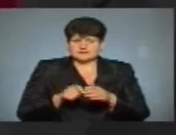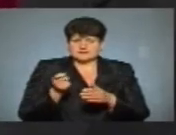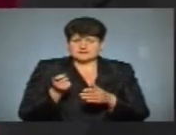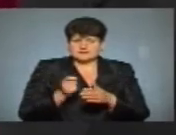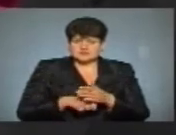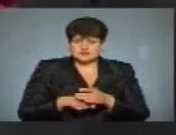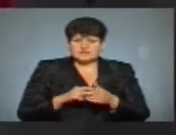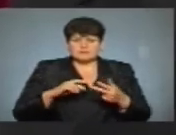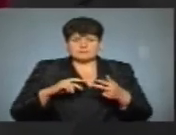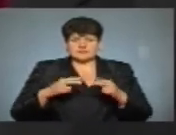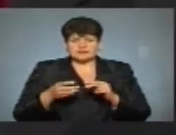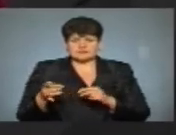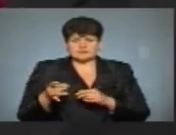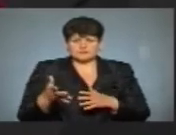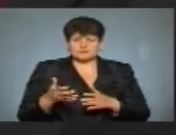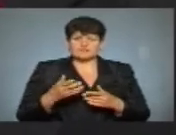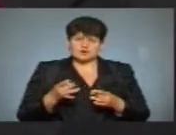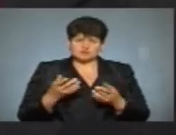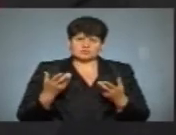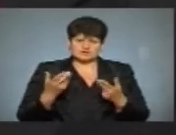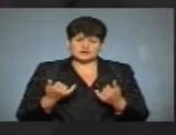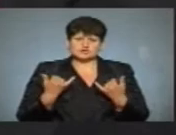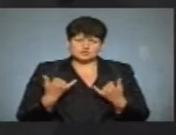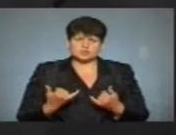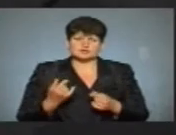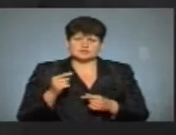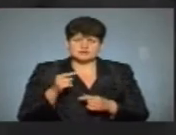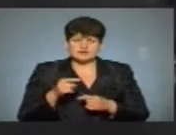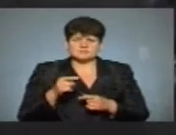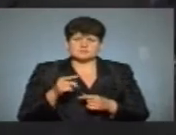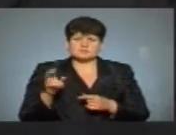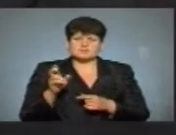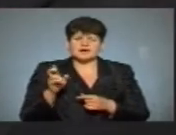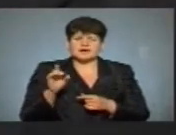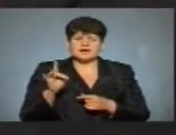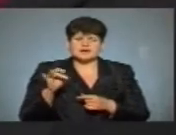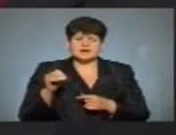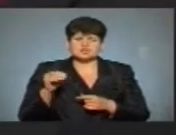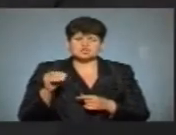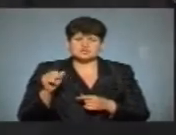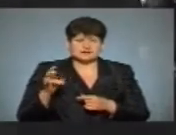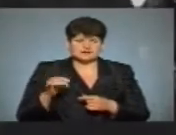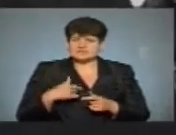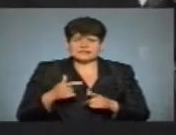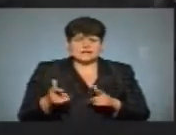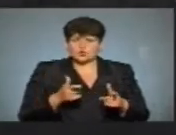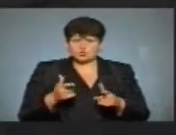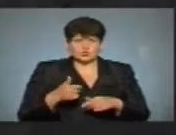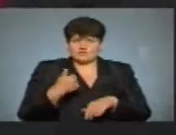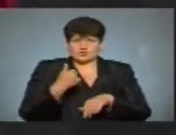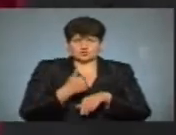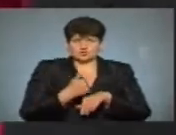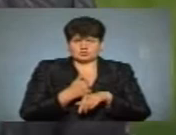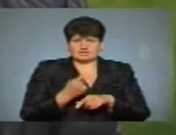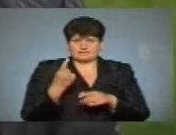кваліфіковуватися, може, на район. В районі, так, да. Сьогодні там, взагалі, тут бережани, вони не готові очолити таку